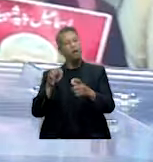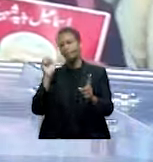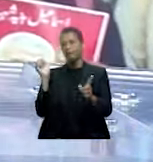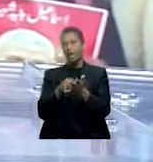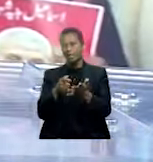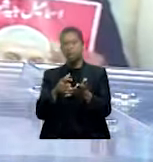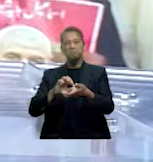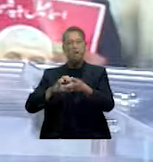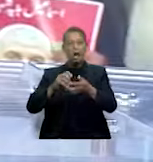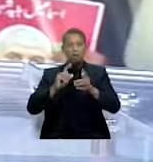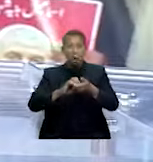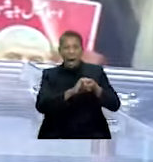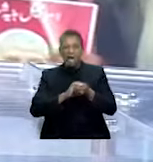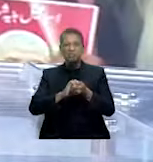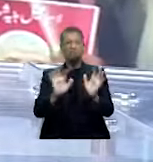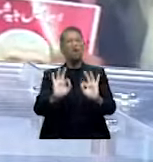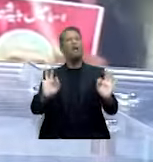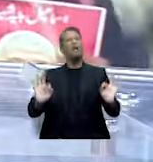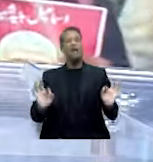bisa ditoleransi sama sekali.